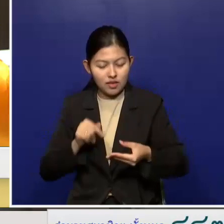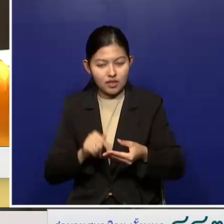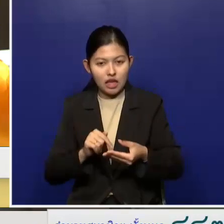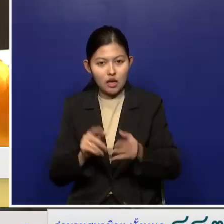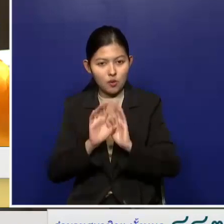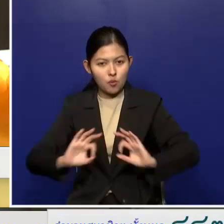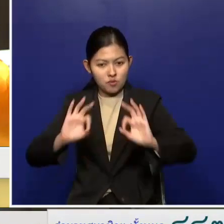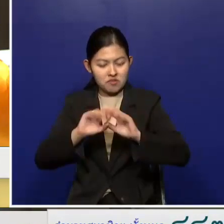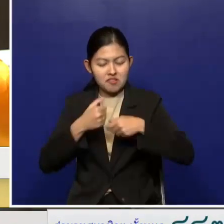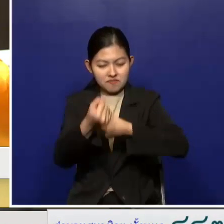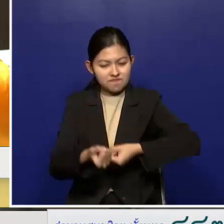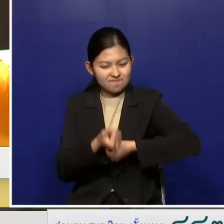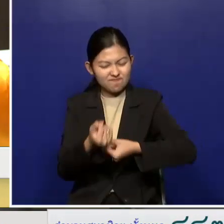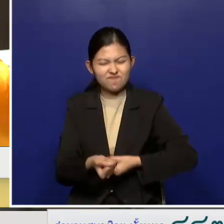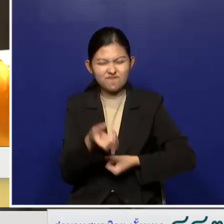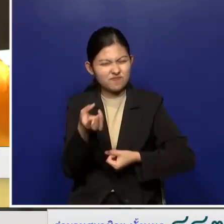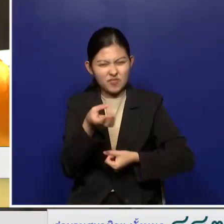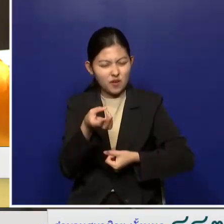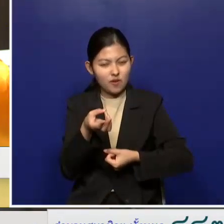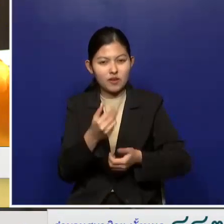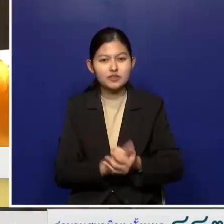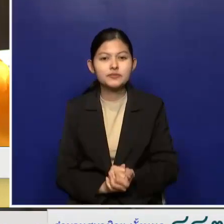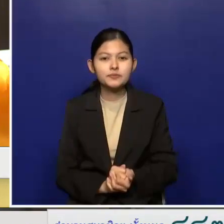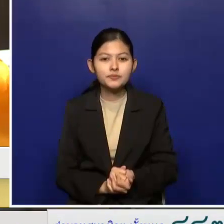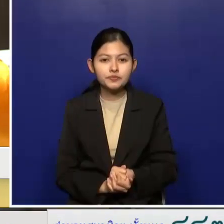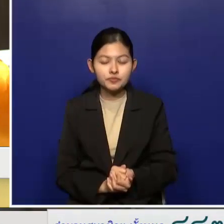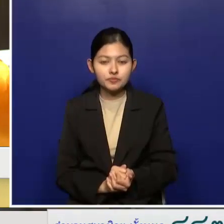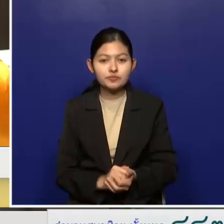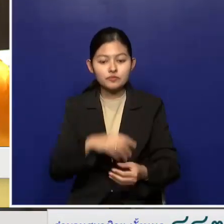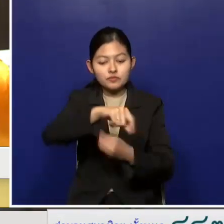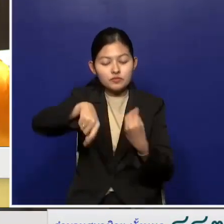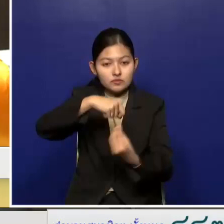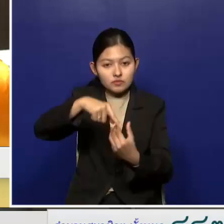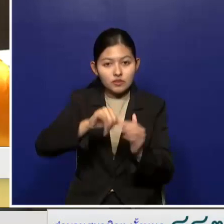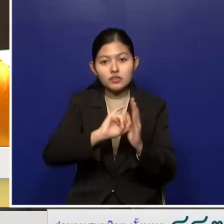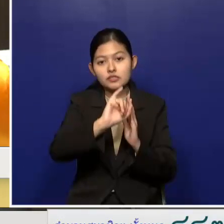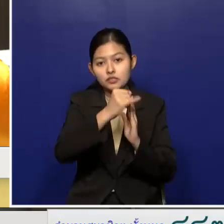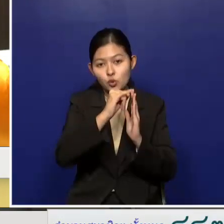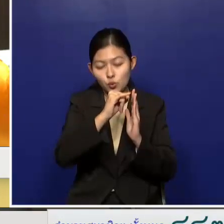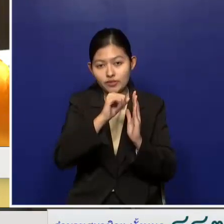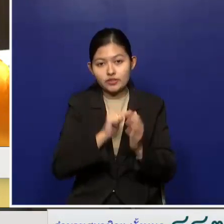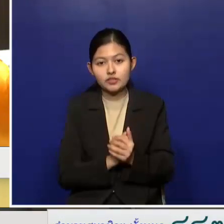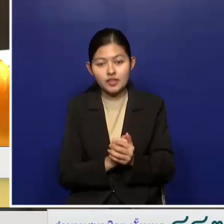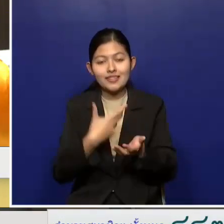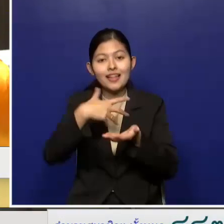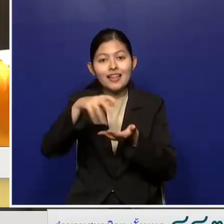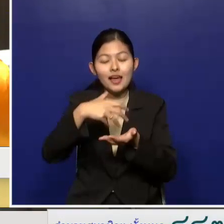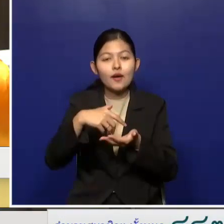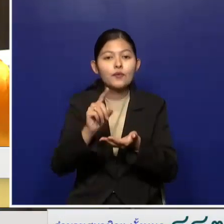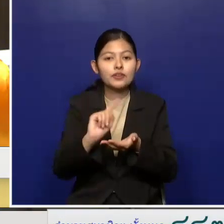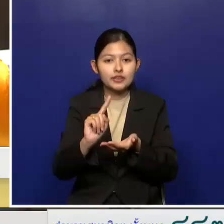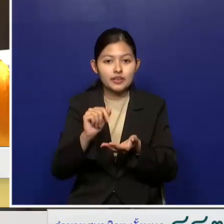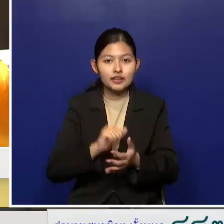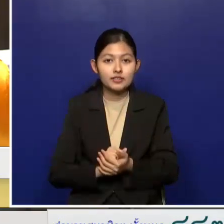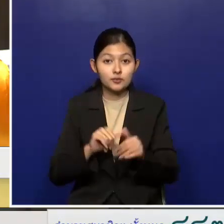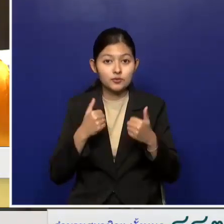คการเกษตรน้อยมากค่ะเศรษฐกิจจันทบุรีนะคะดิฉันอยู่จังหวัดจันทบุรีอยากจะเล่าให้ฟังว่าต